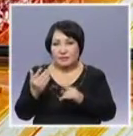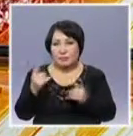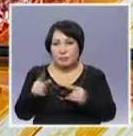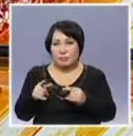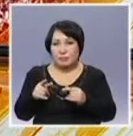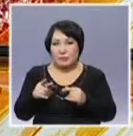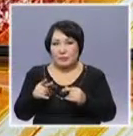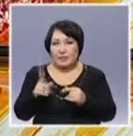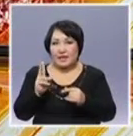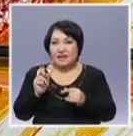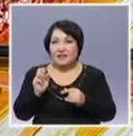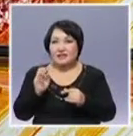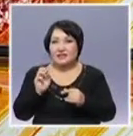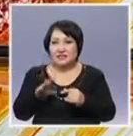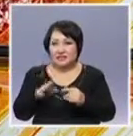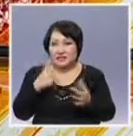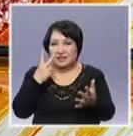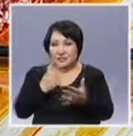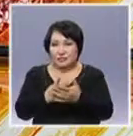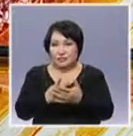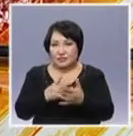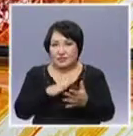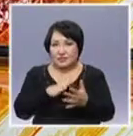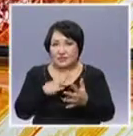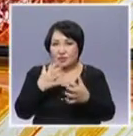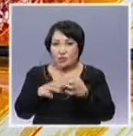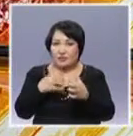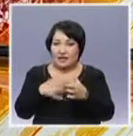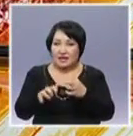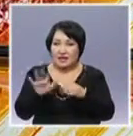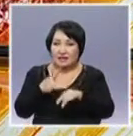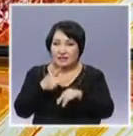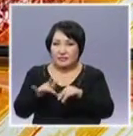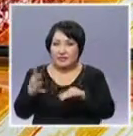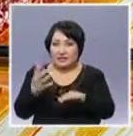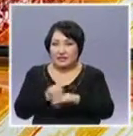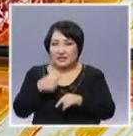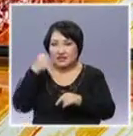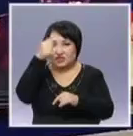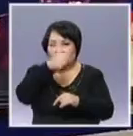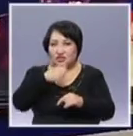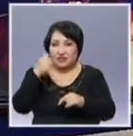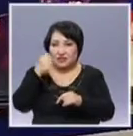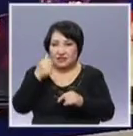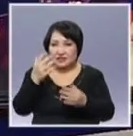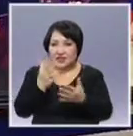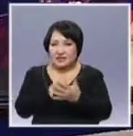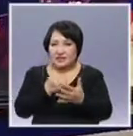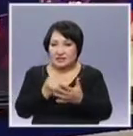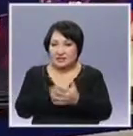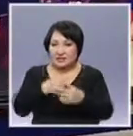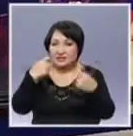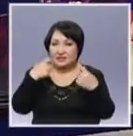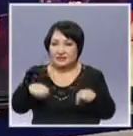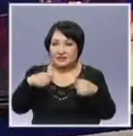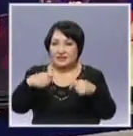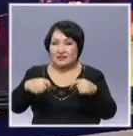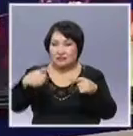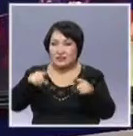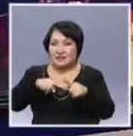олардың активтеріне қарайтын болса, қазір орта есеппен алғанда жылдық табысына қарайды, оборотына, сатқан оборотына. Енді